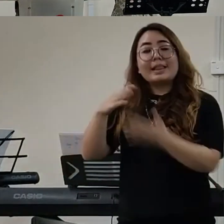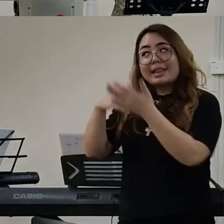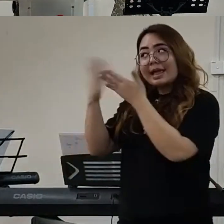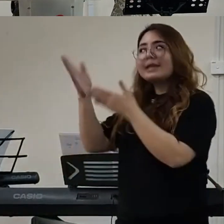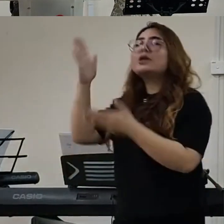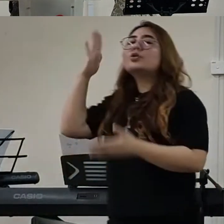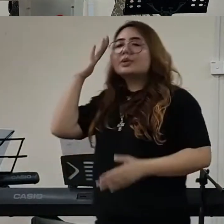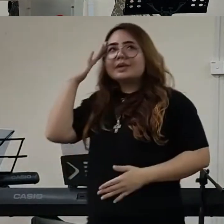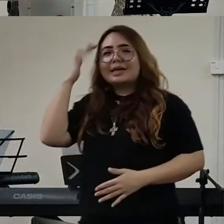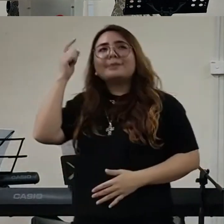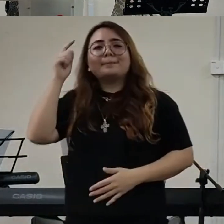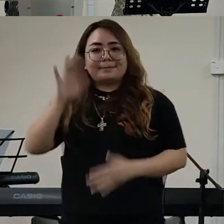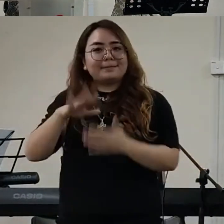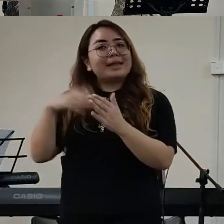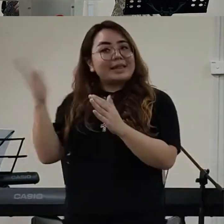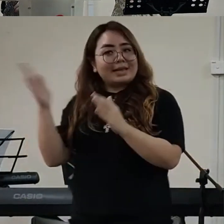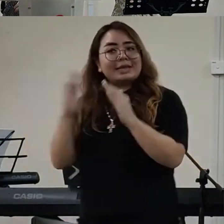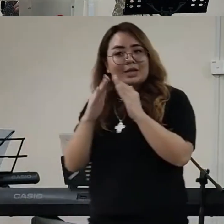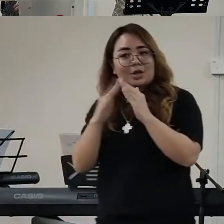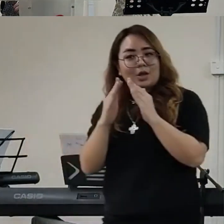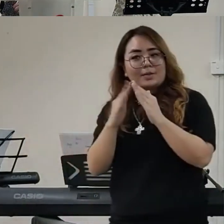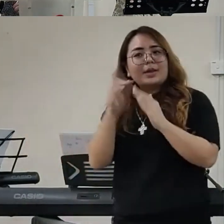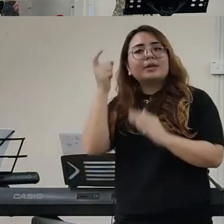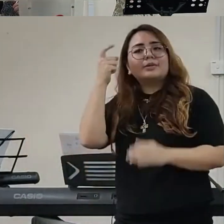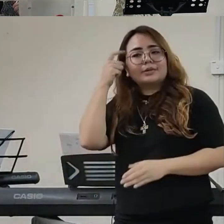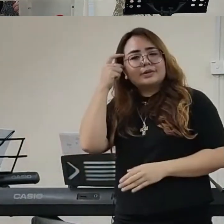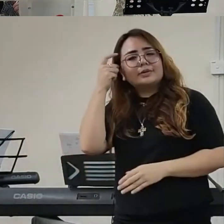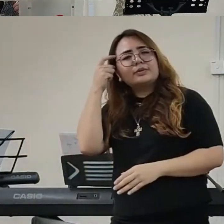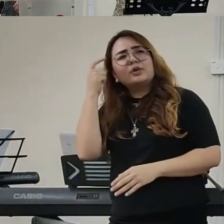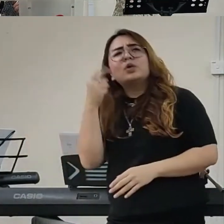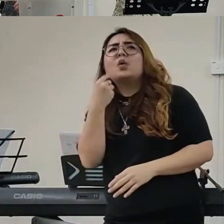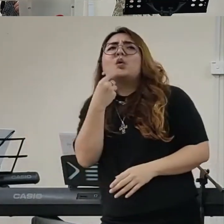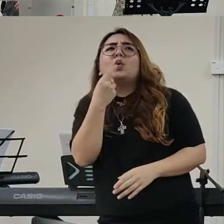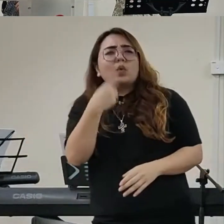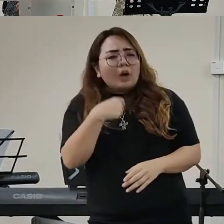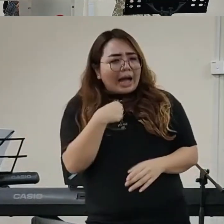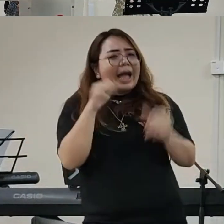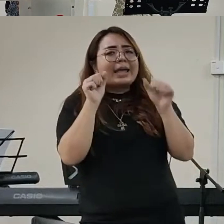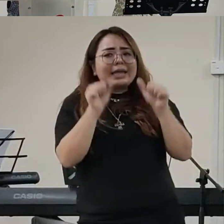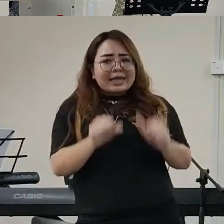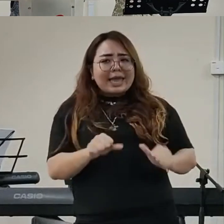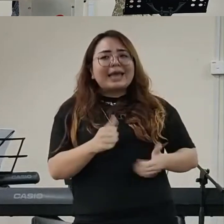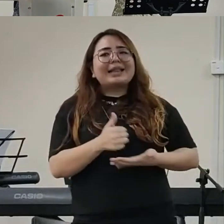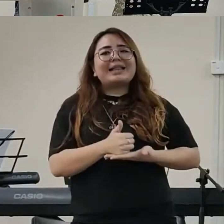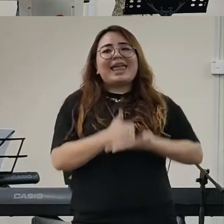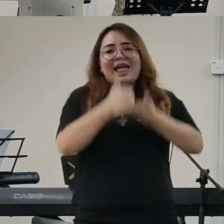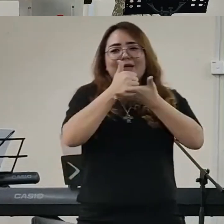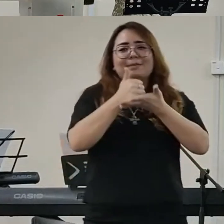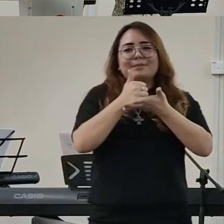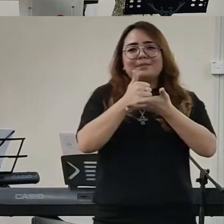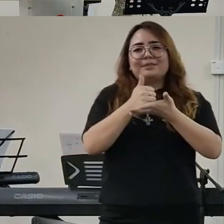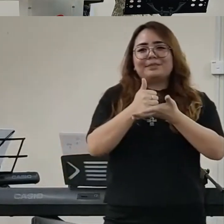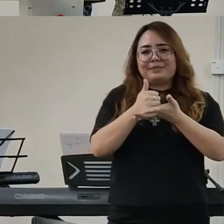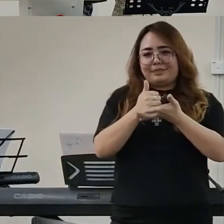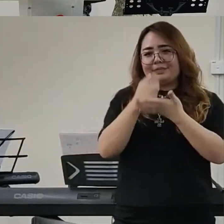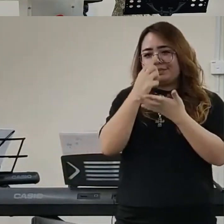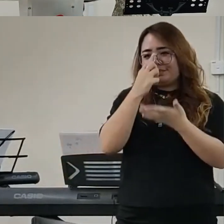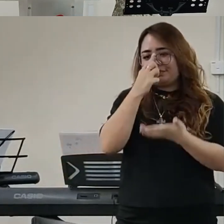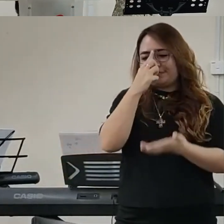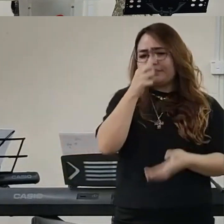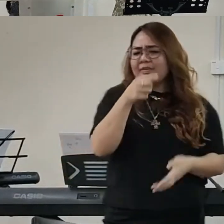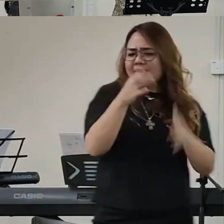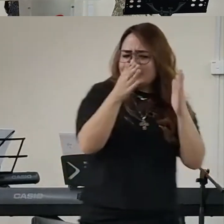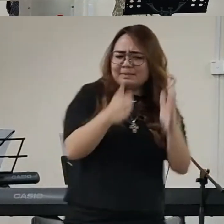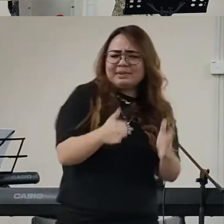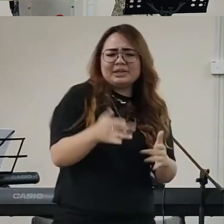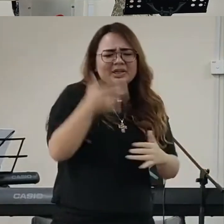And they became food for all the beasts of the field when they were scattered. 第